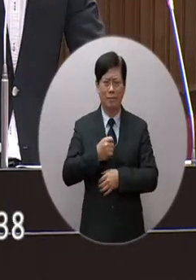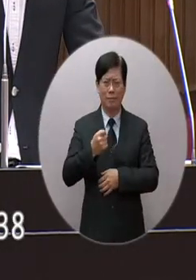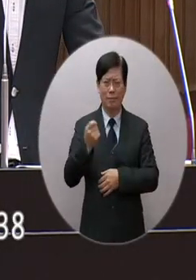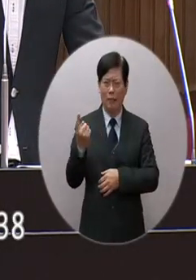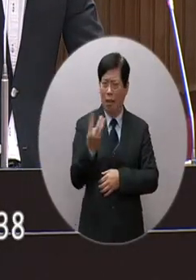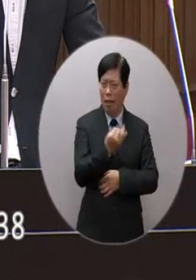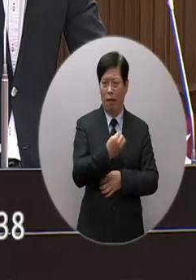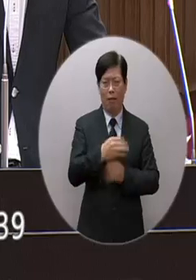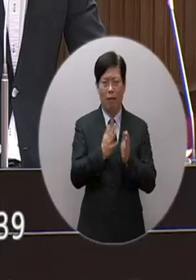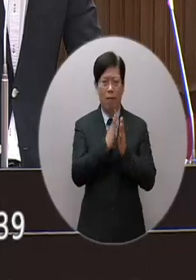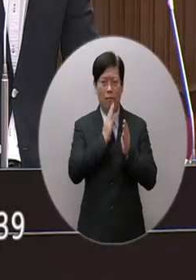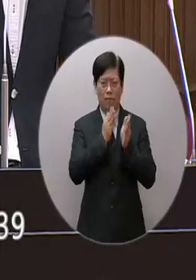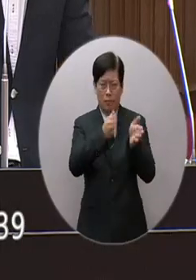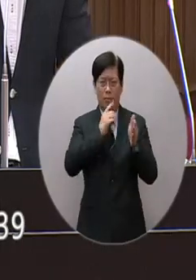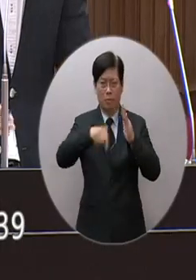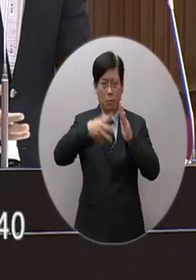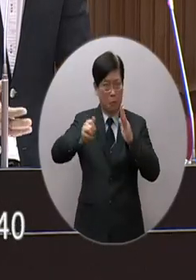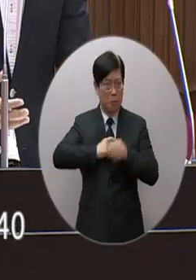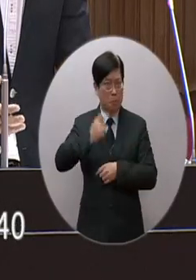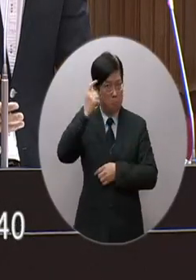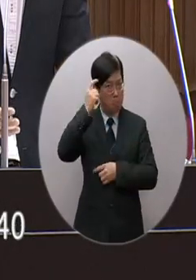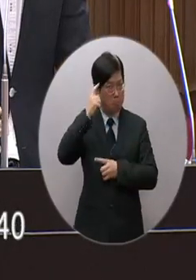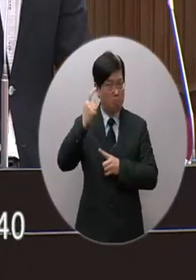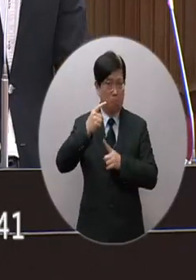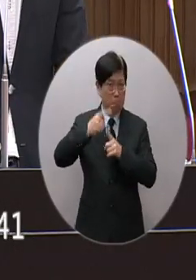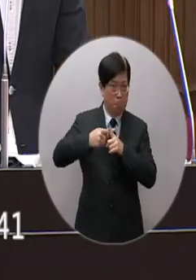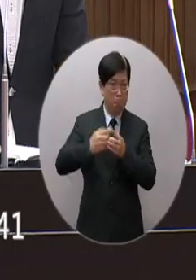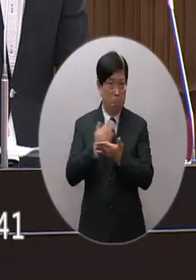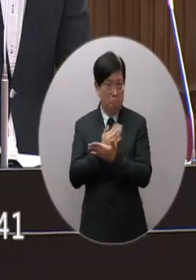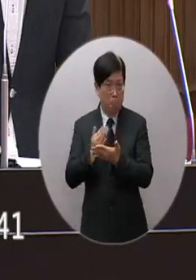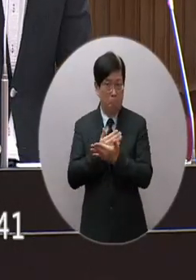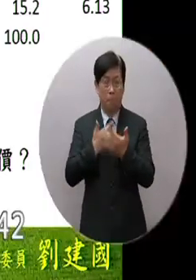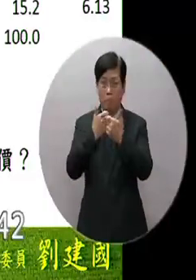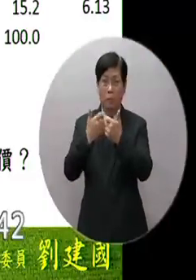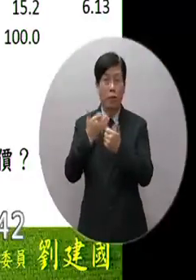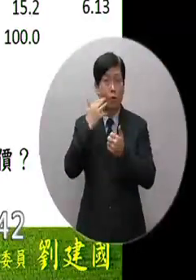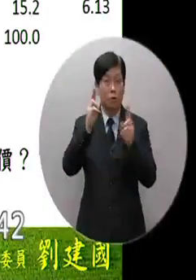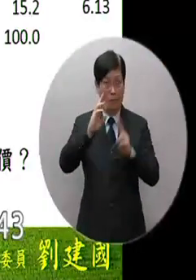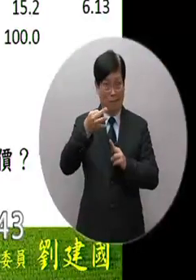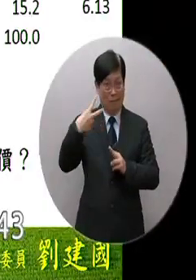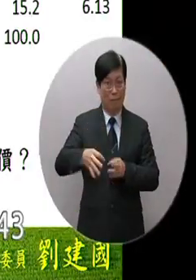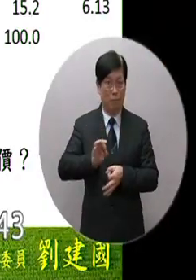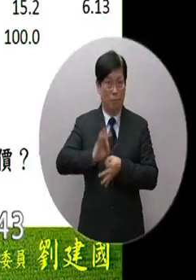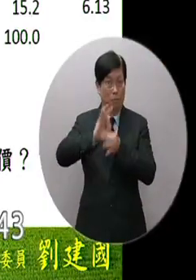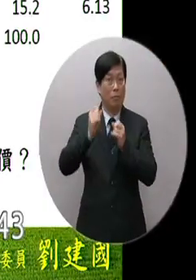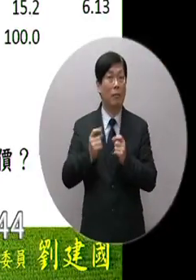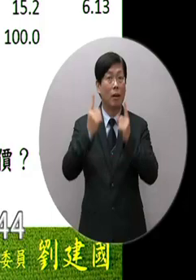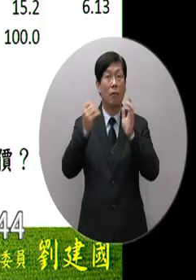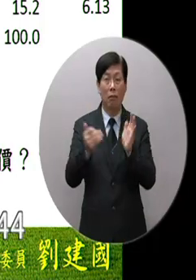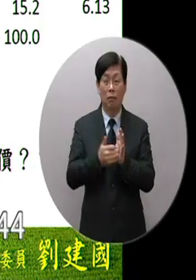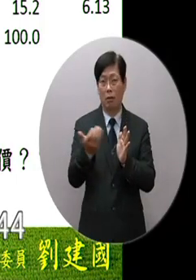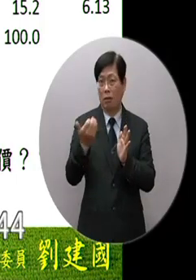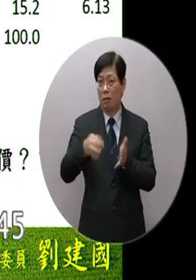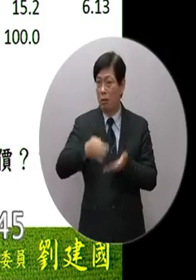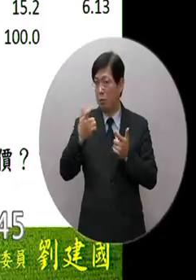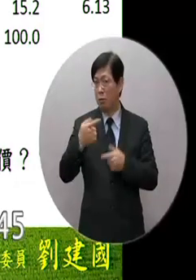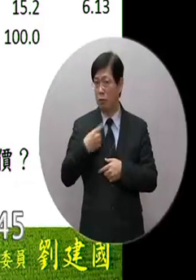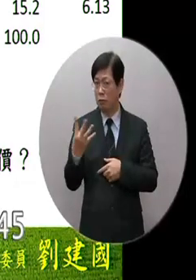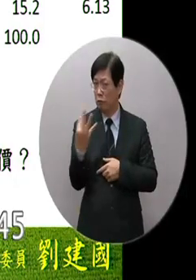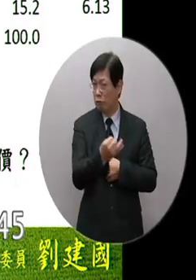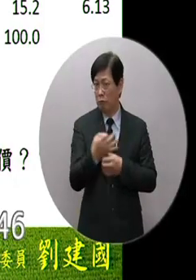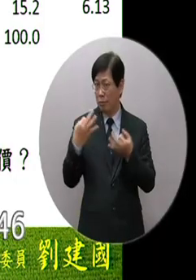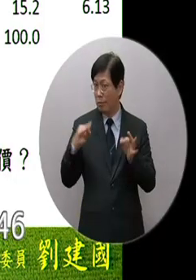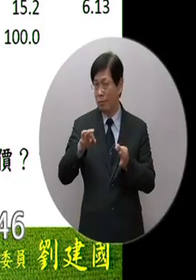拢可能就一定会低回，免来催这代志。因为你若电价高，你去，我想拄仔我讲的就不是讲迄几